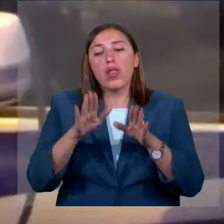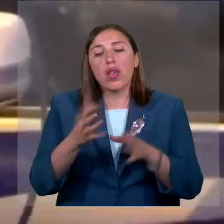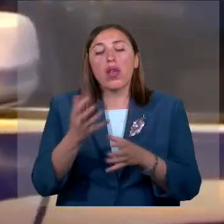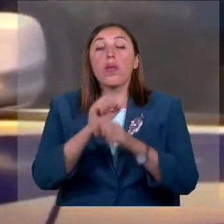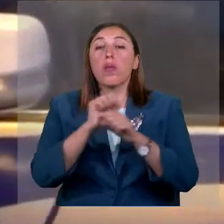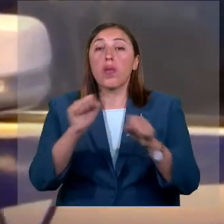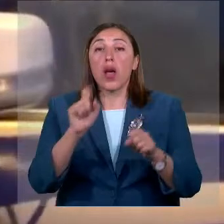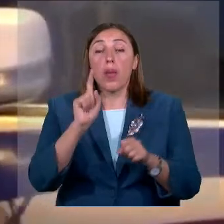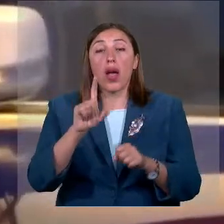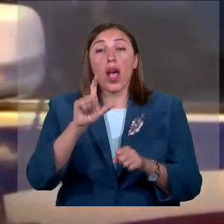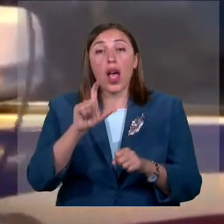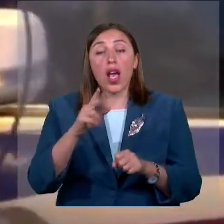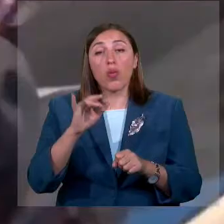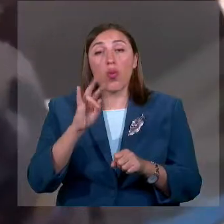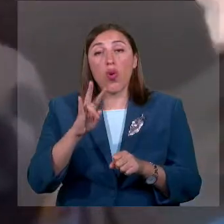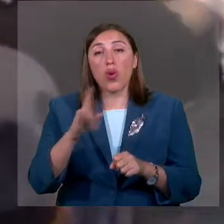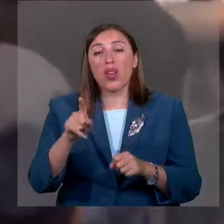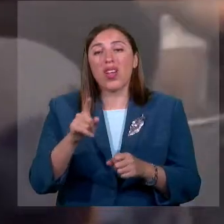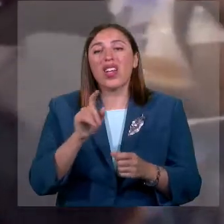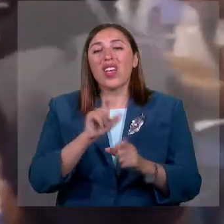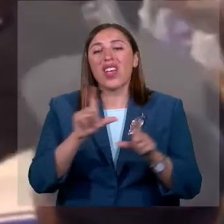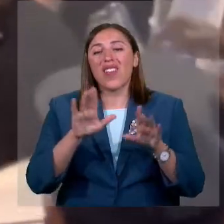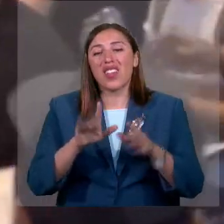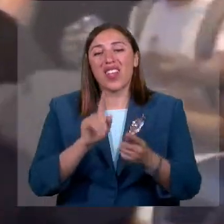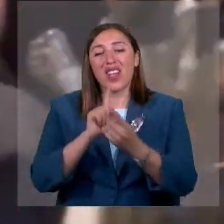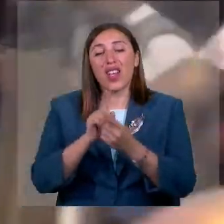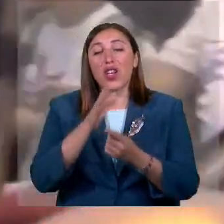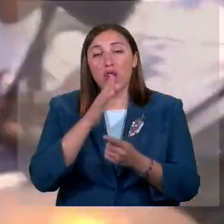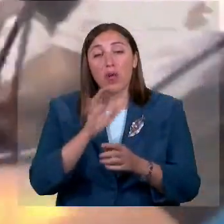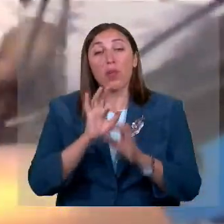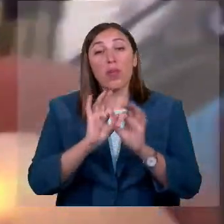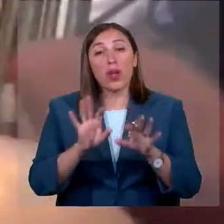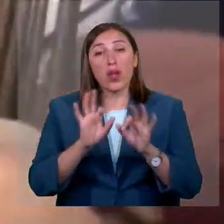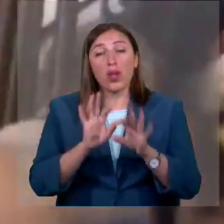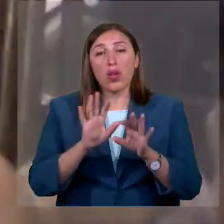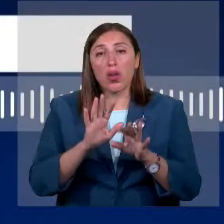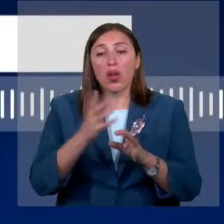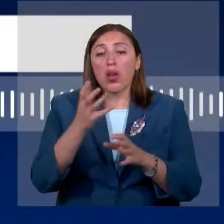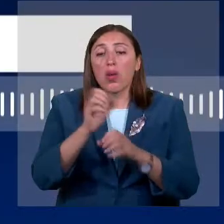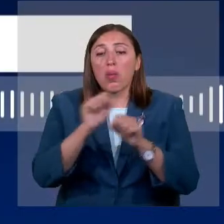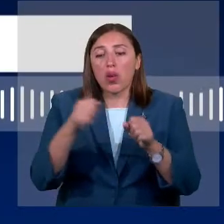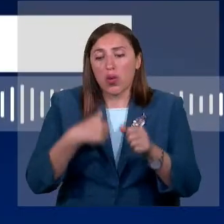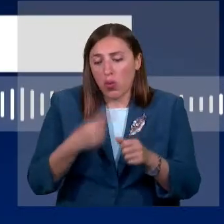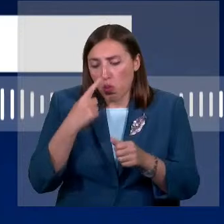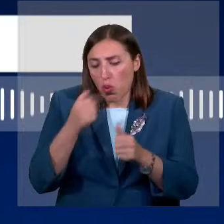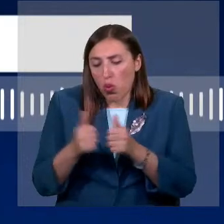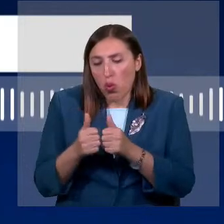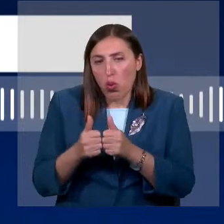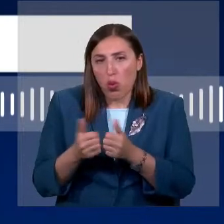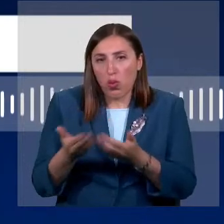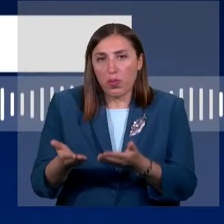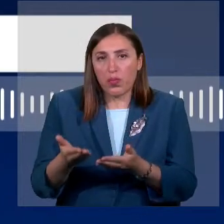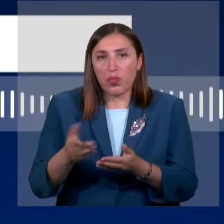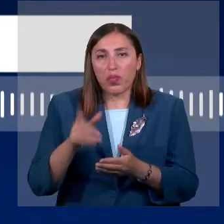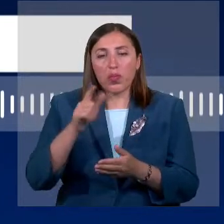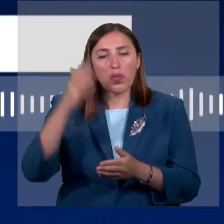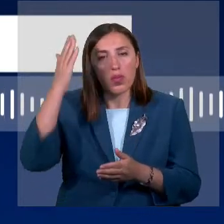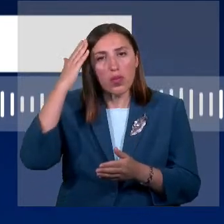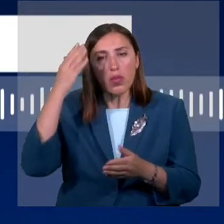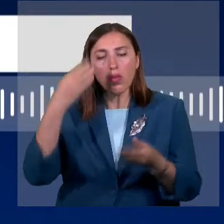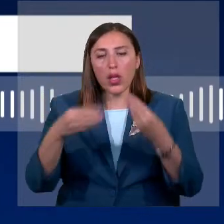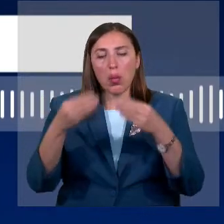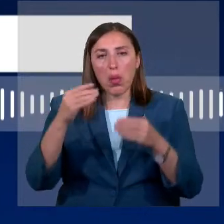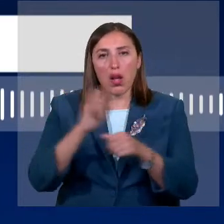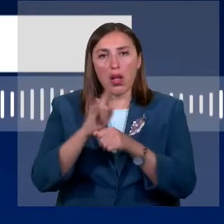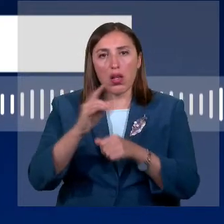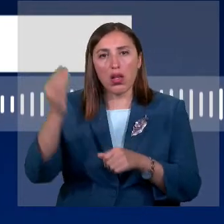բայց Էդմոնդը, որին ազատությունը հանդիպել էր հիվանդանոցում, պատմել էր, նրանք շատ մոտ էին։ Այդ մարդու գլխուղեղի մի մասը պլաստմասա է ցու